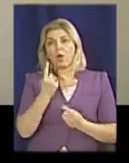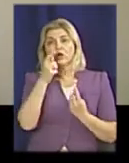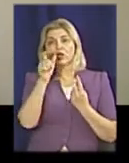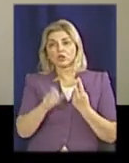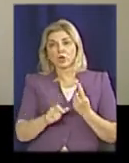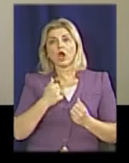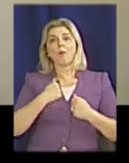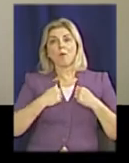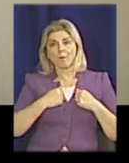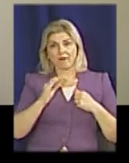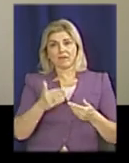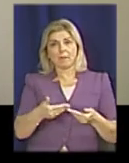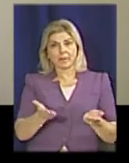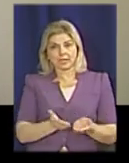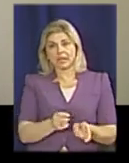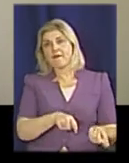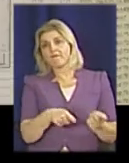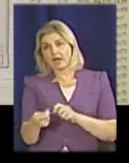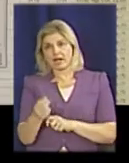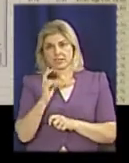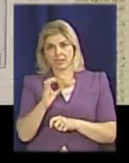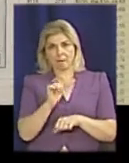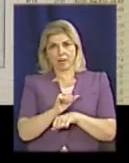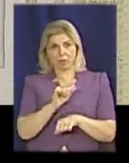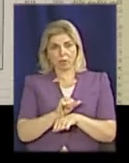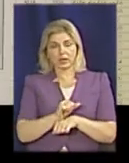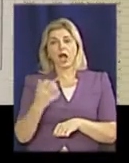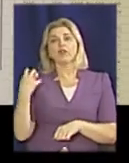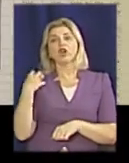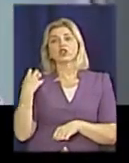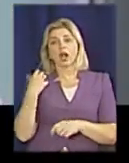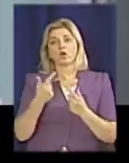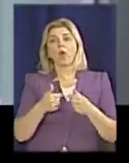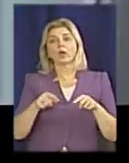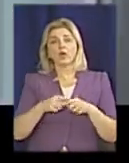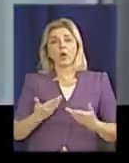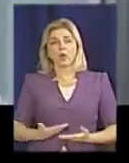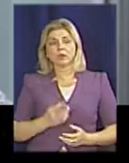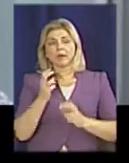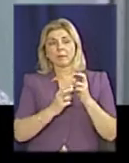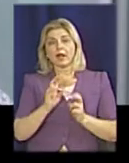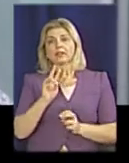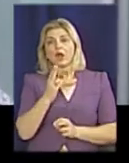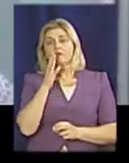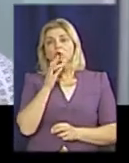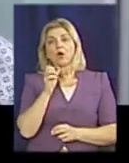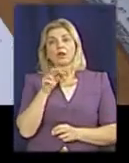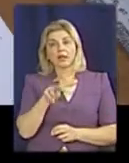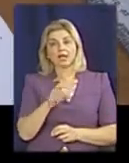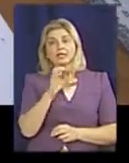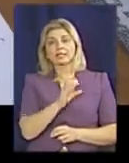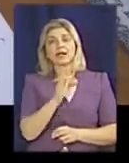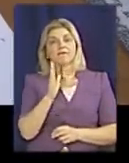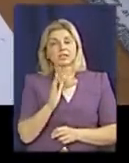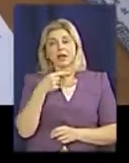людина помилась у мисочці, вилила з балкона. Начальник Абонентського відділу комунального підприємства «Миколаївводоканал» Сергій